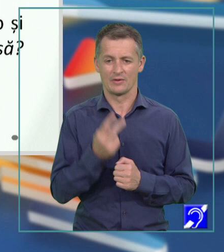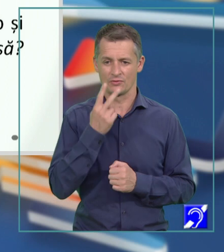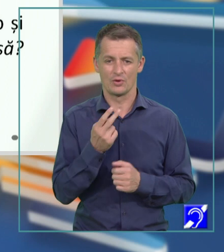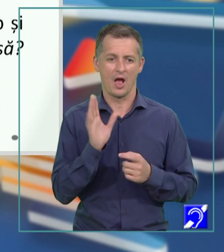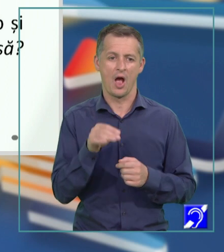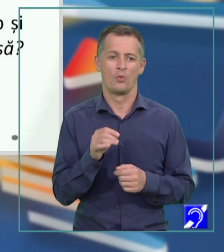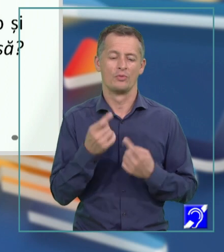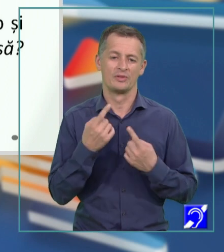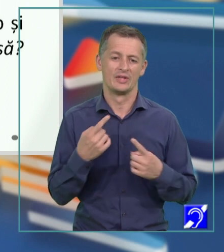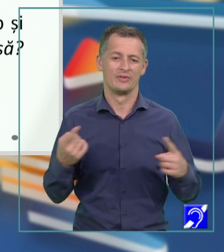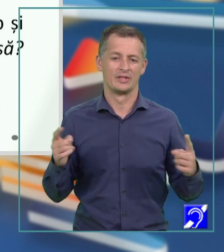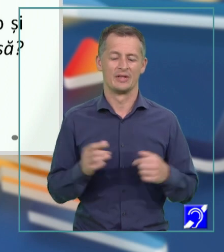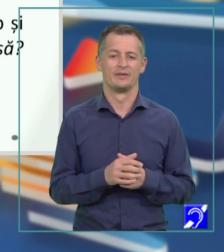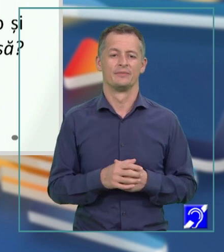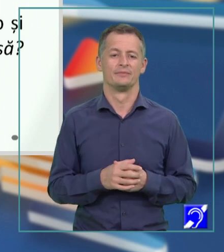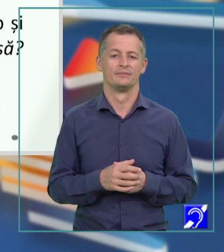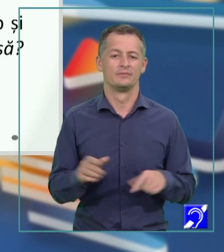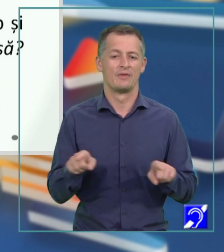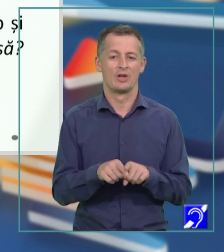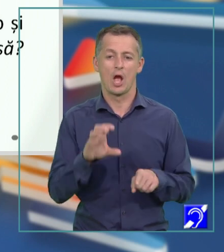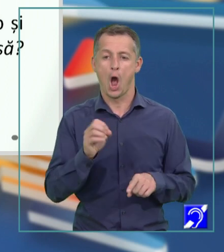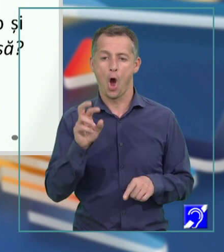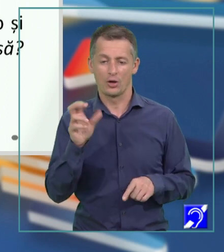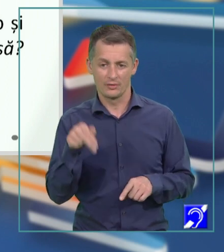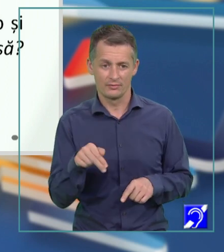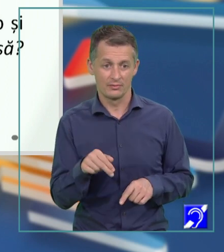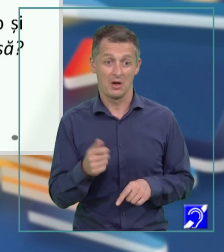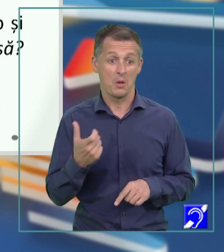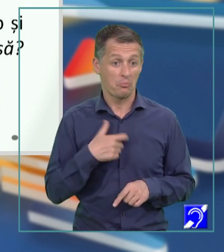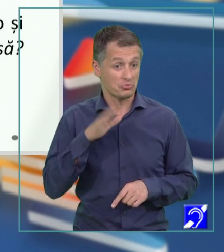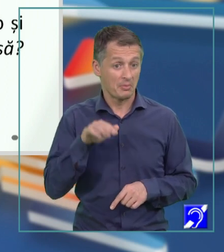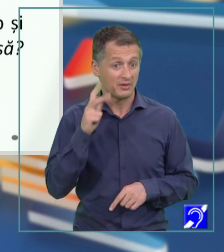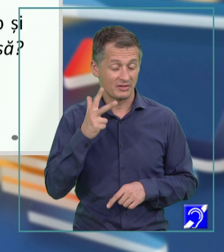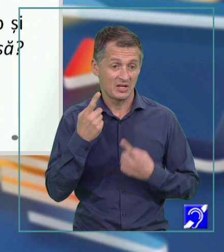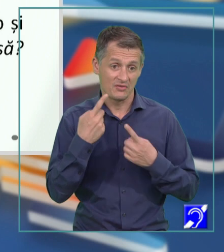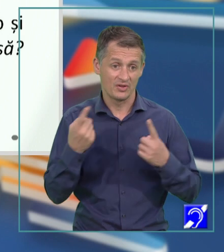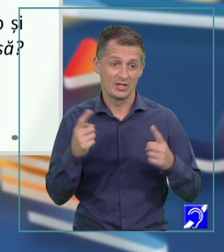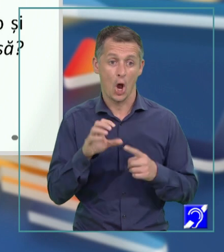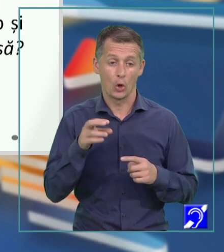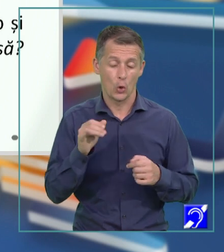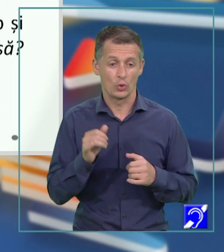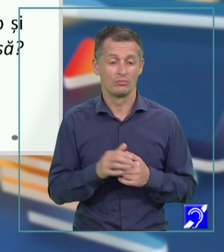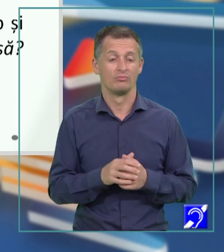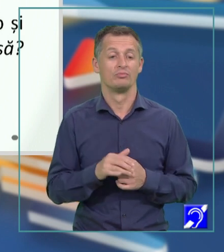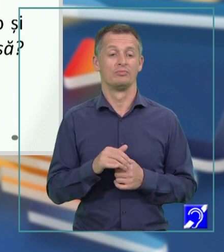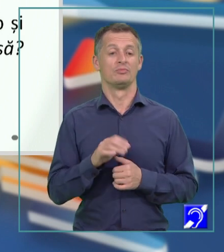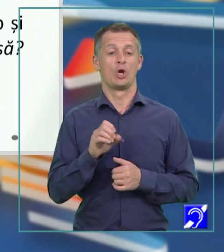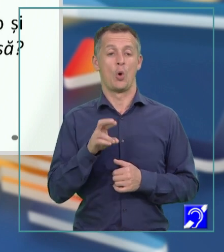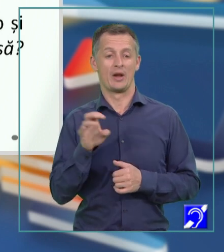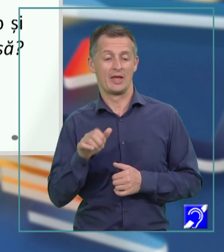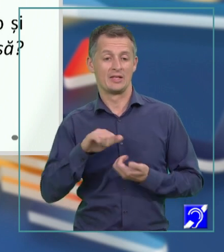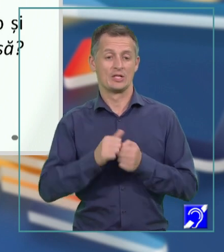de plural. La fel se întâmplă cu corn, care poate avea chiar trei forme diferite. Cornuri, coarne și corni.